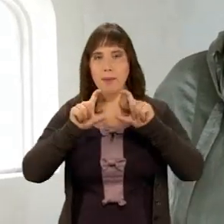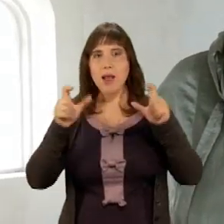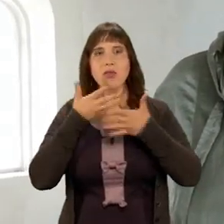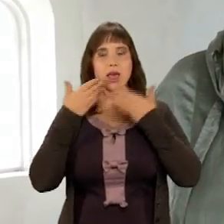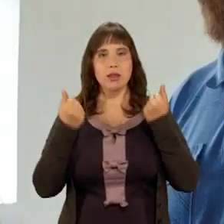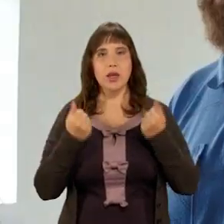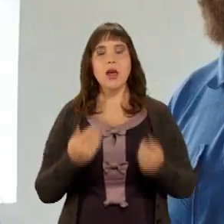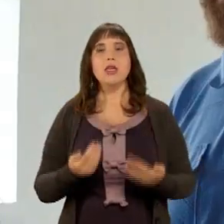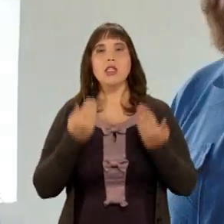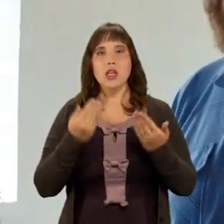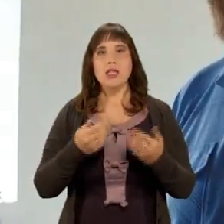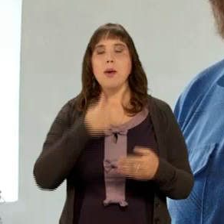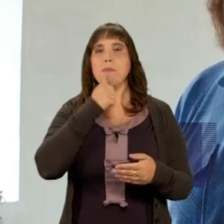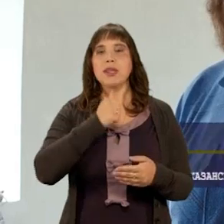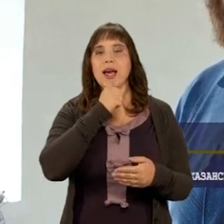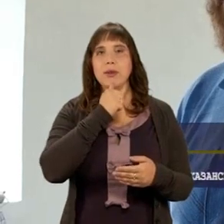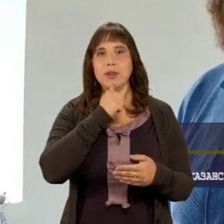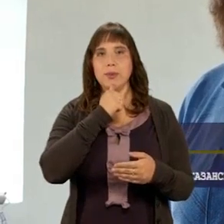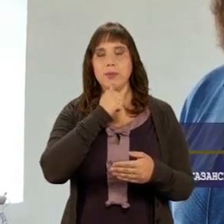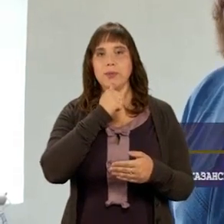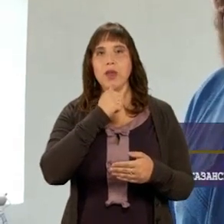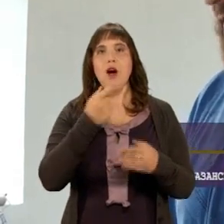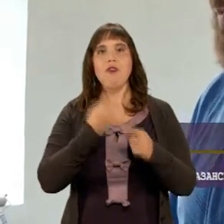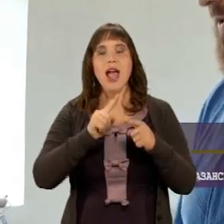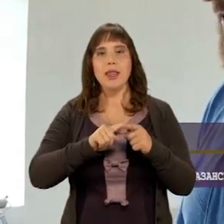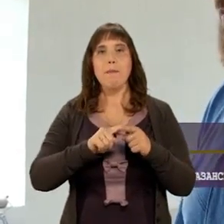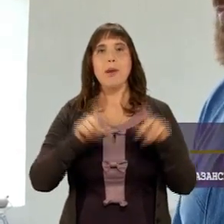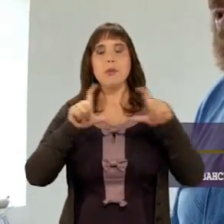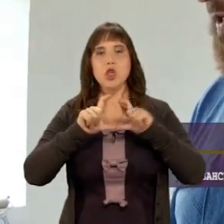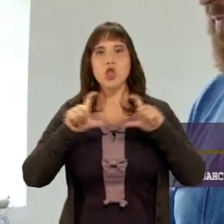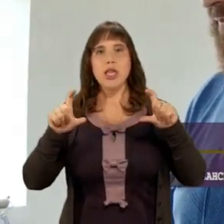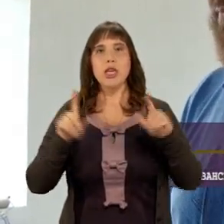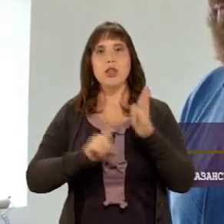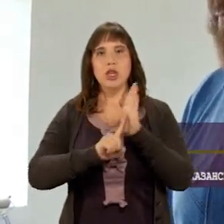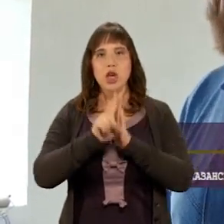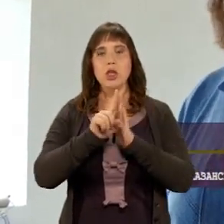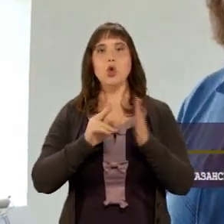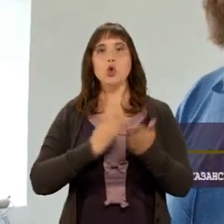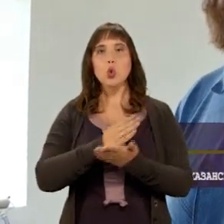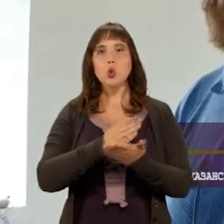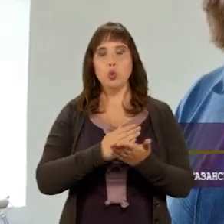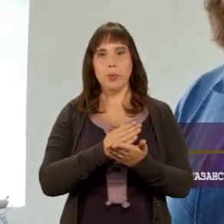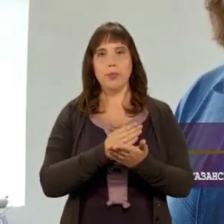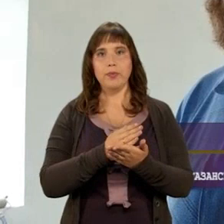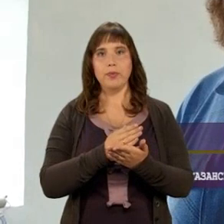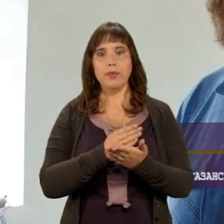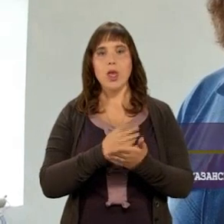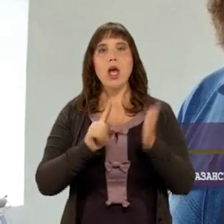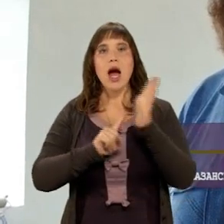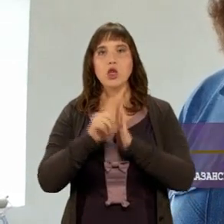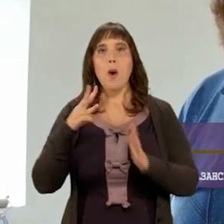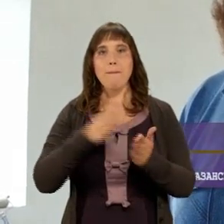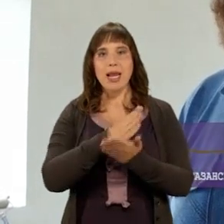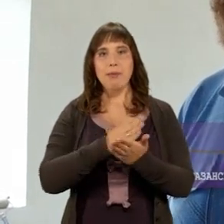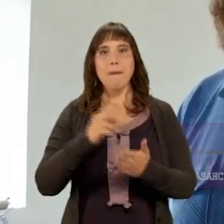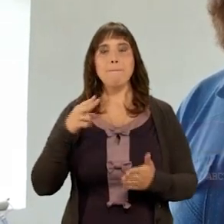храма еще нет. То есть вот мы сейчас пытаемся хотя бы это самое, хотя бы в этом помещении начать службу.